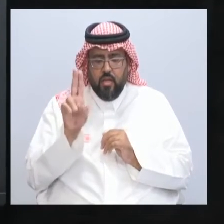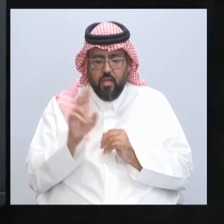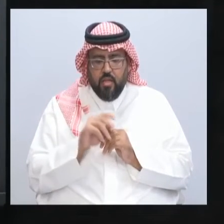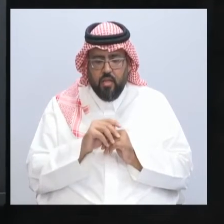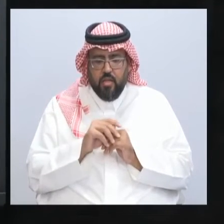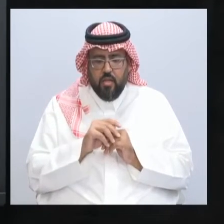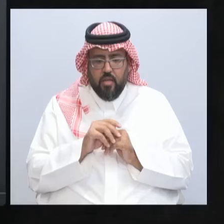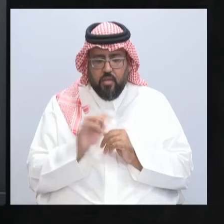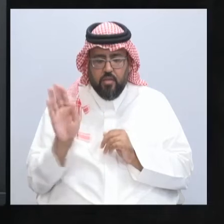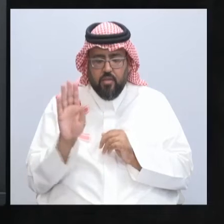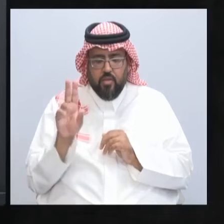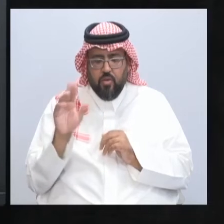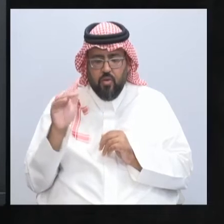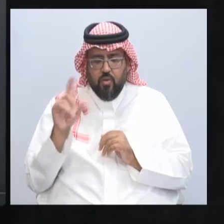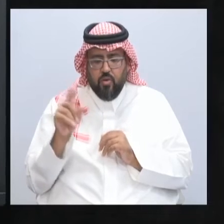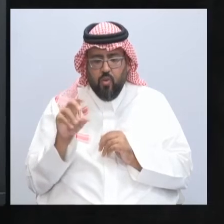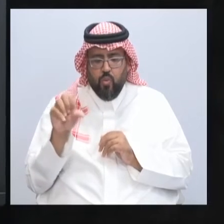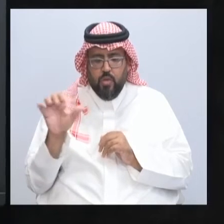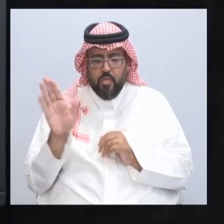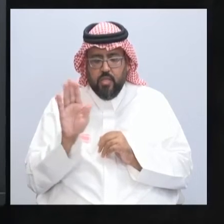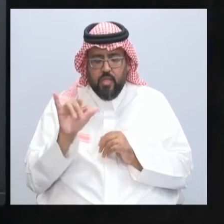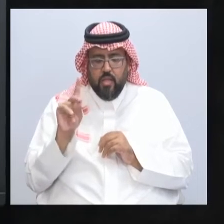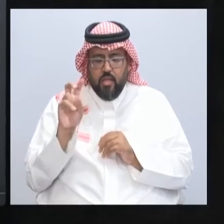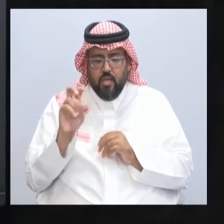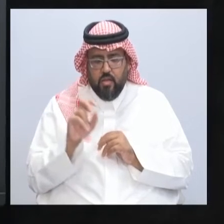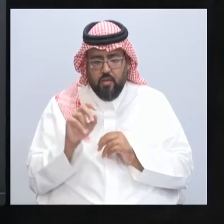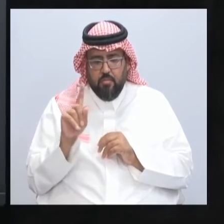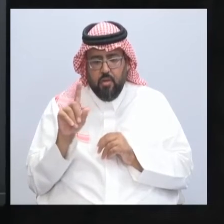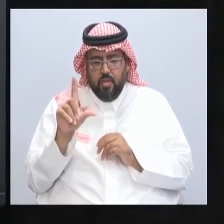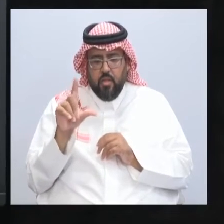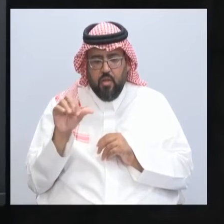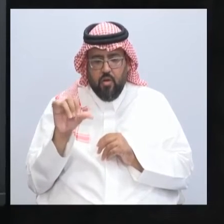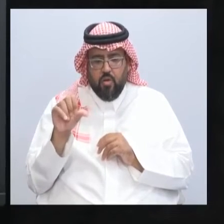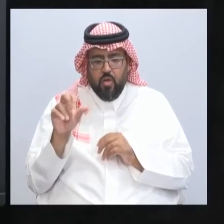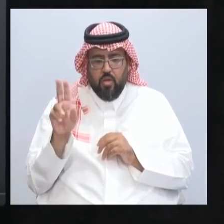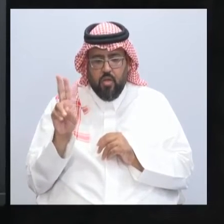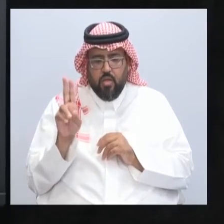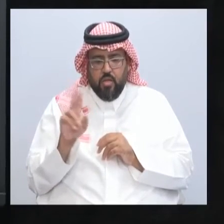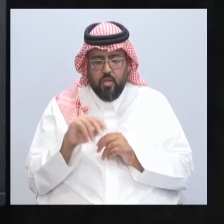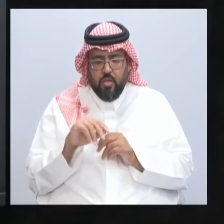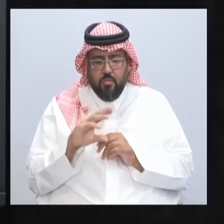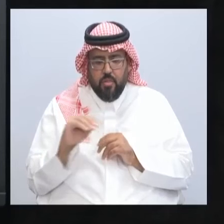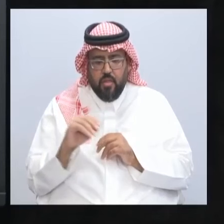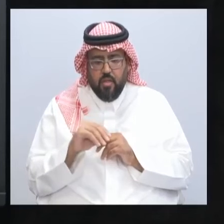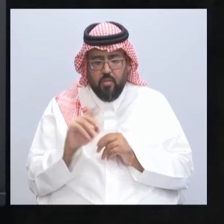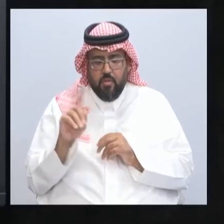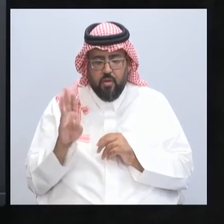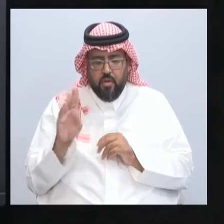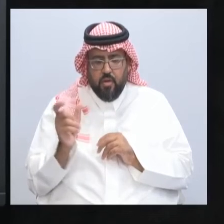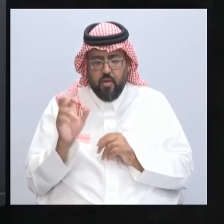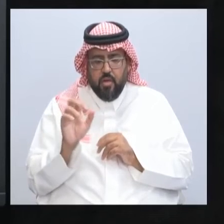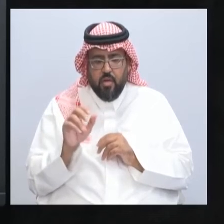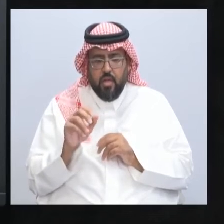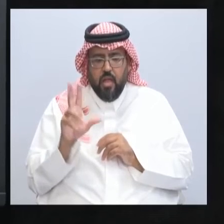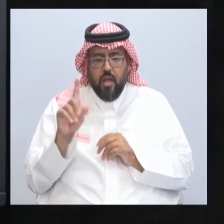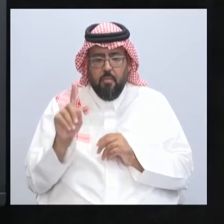ومن امثله الصخور الوسيطه الثولي ومن امثله الصخور البركانيه